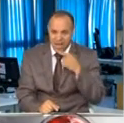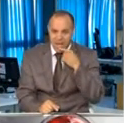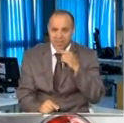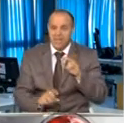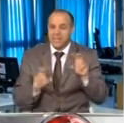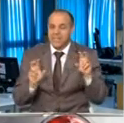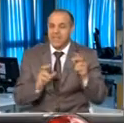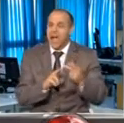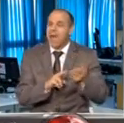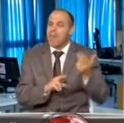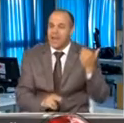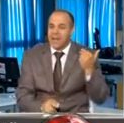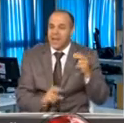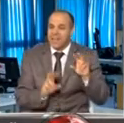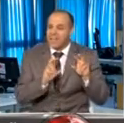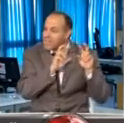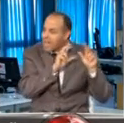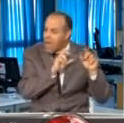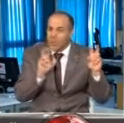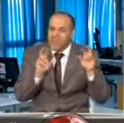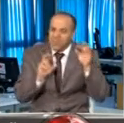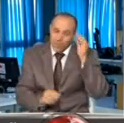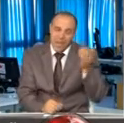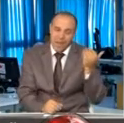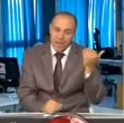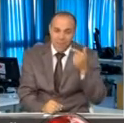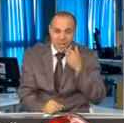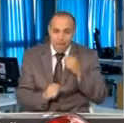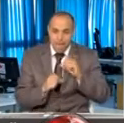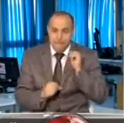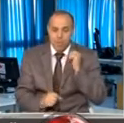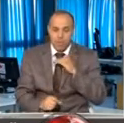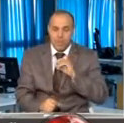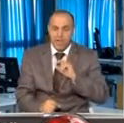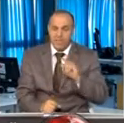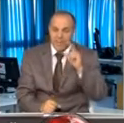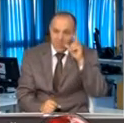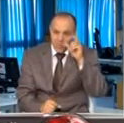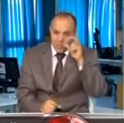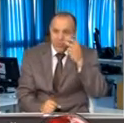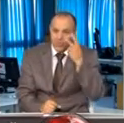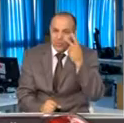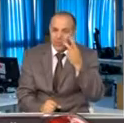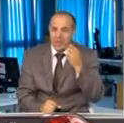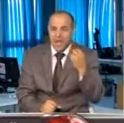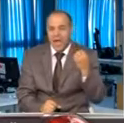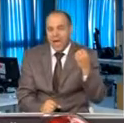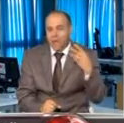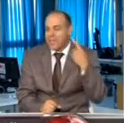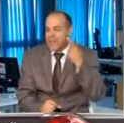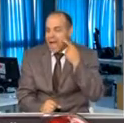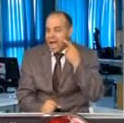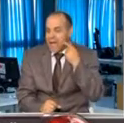مؤسسة سميت أنذاك الإذاعة والتلفزة التونسية. كان البث مباشرا لصور ومشاهد بالأبيض